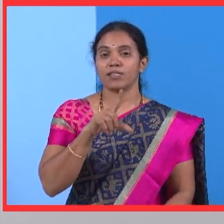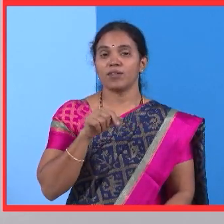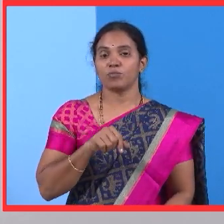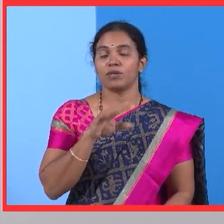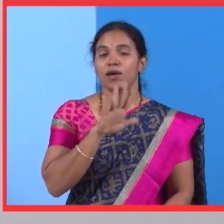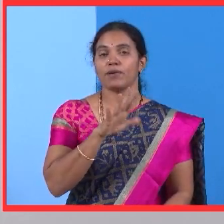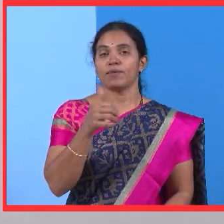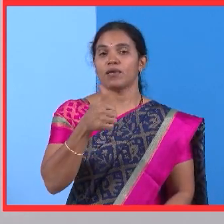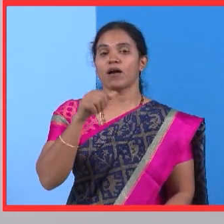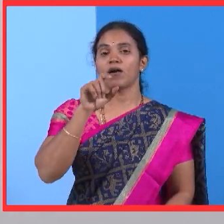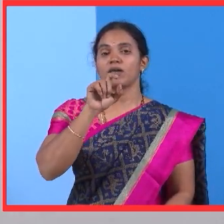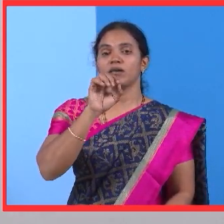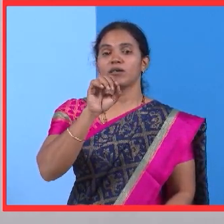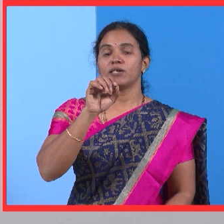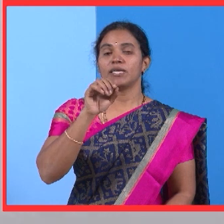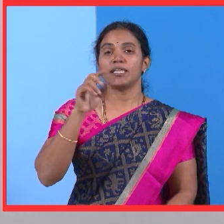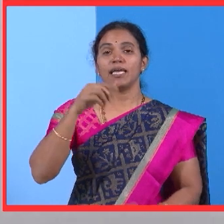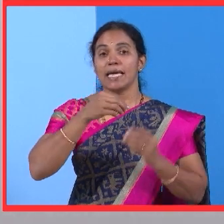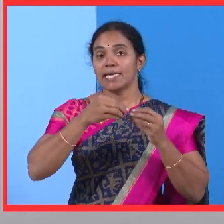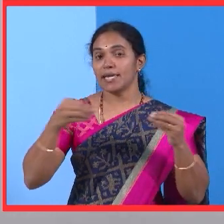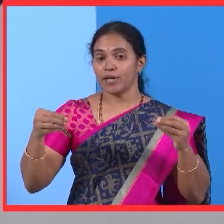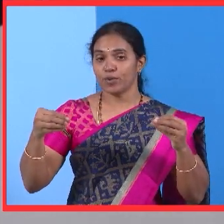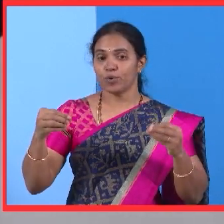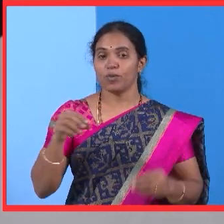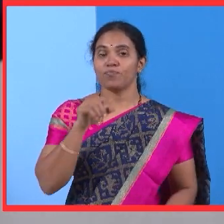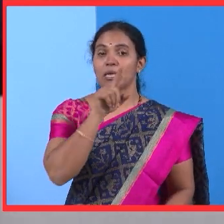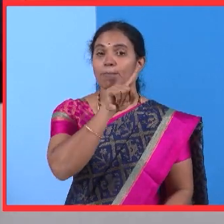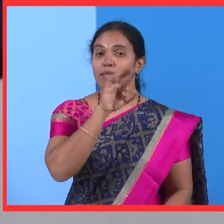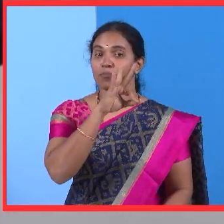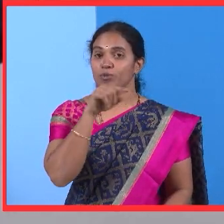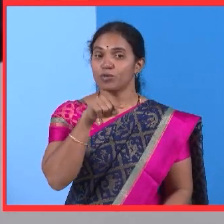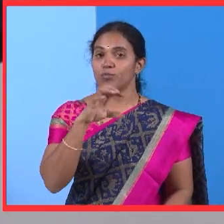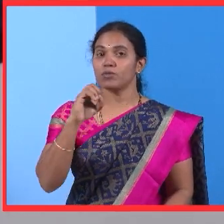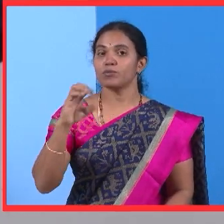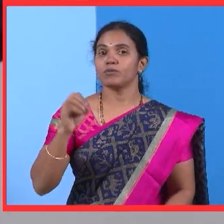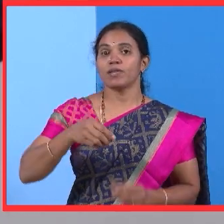வடக்கு ஆகவே பெங்களூருவில் உள்ள ராஜாஜி நகர்